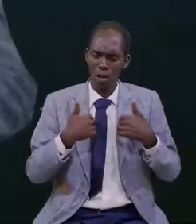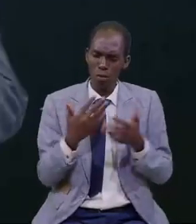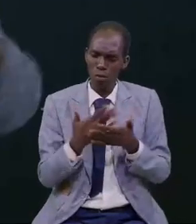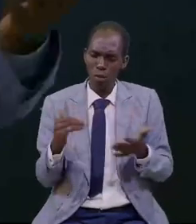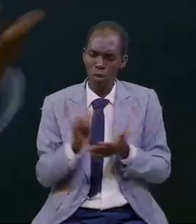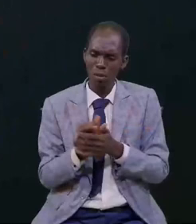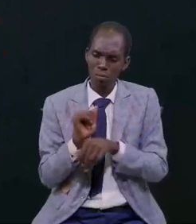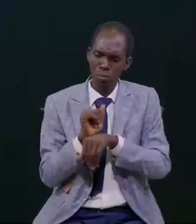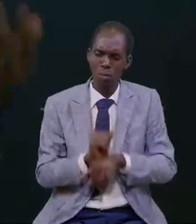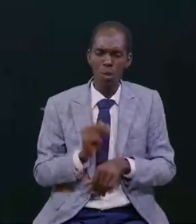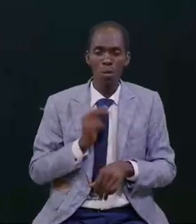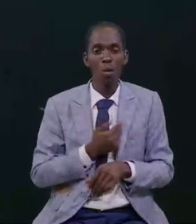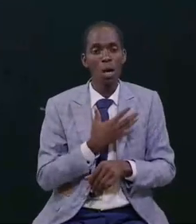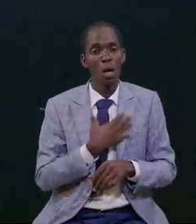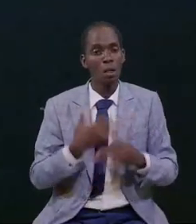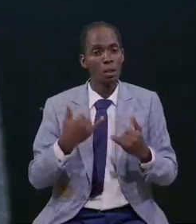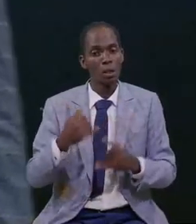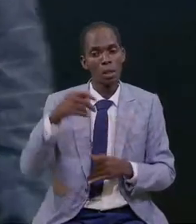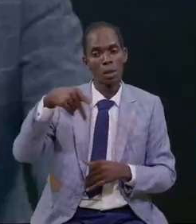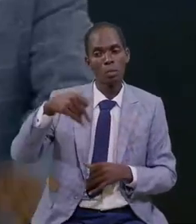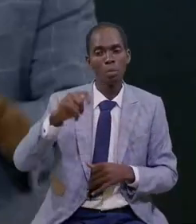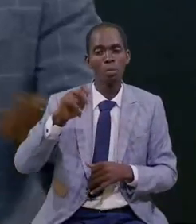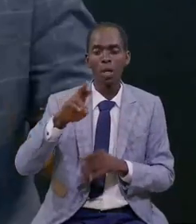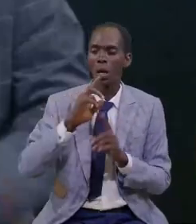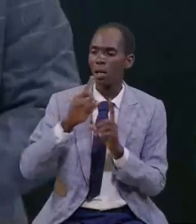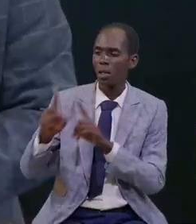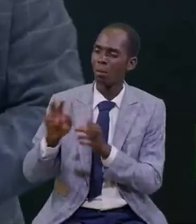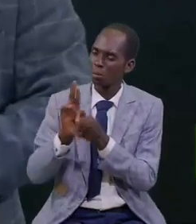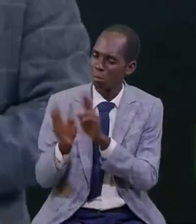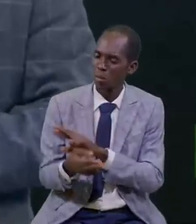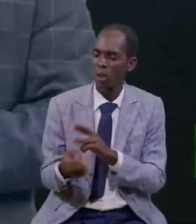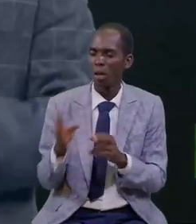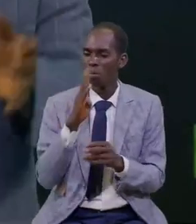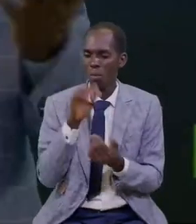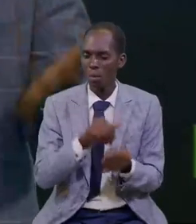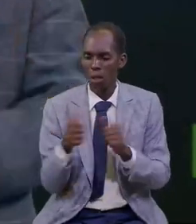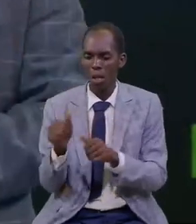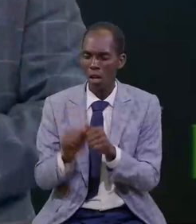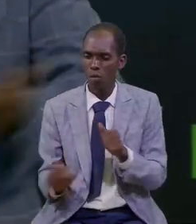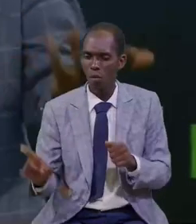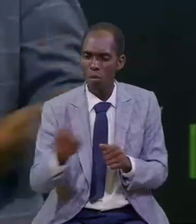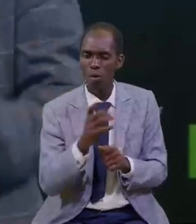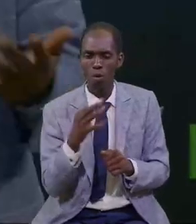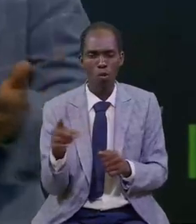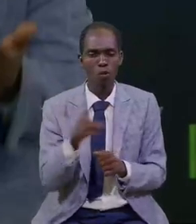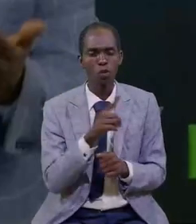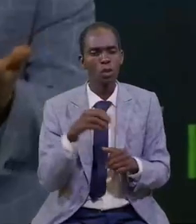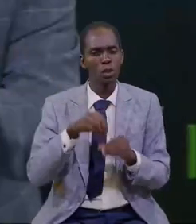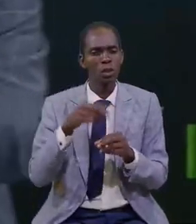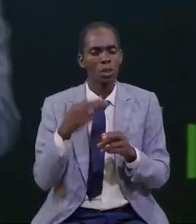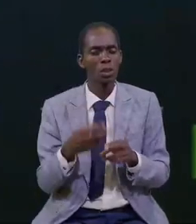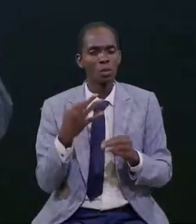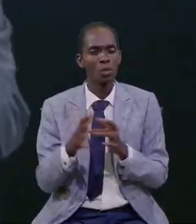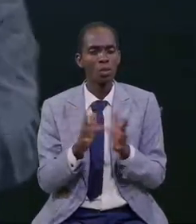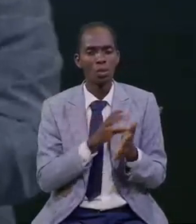faut faire Pier dit repentez-vous et que chacun de vous soit baptisé au nom de jésus-chist pour la le pardon de